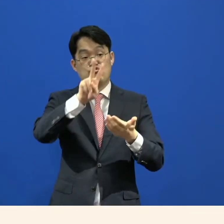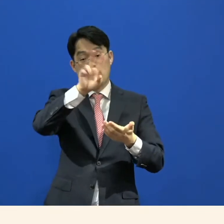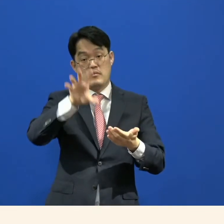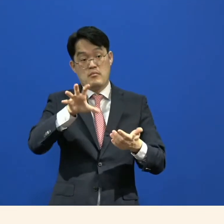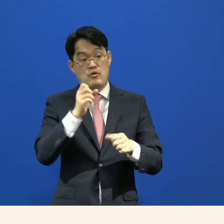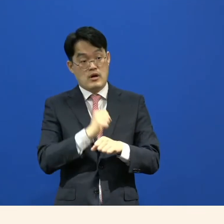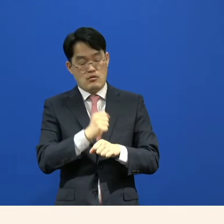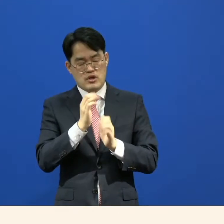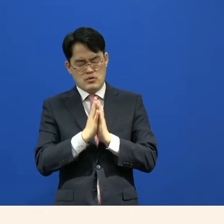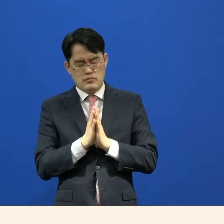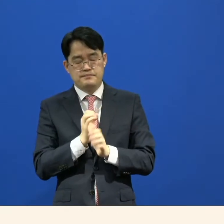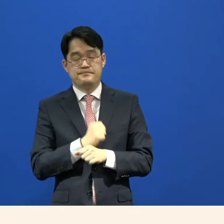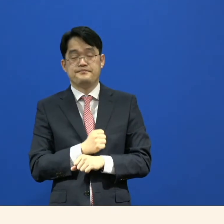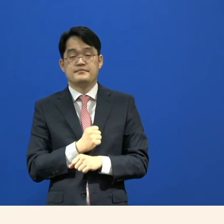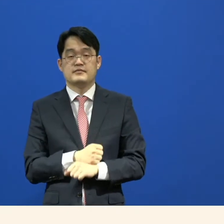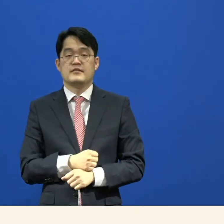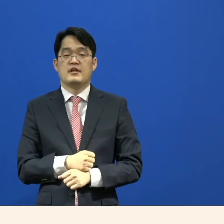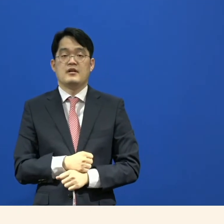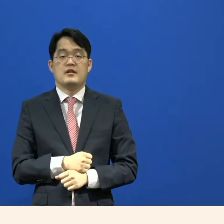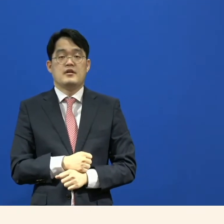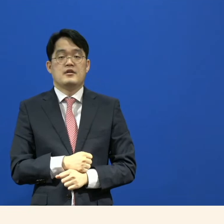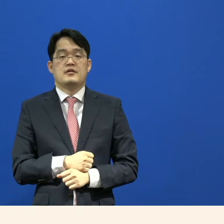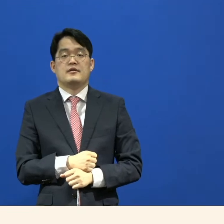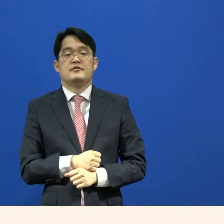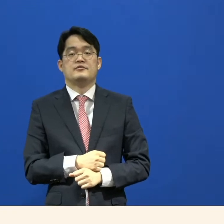나가도록 하겠습니다.